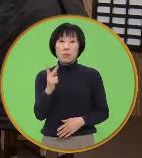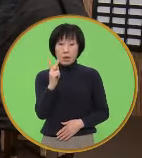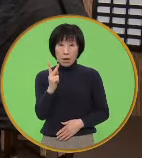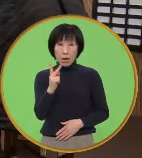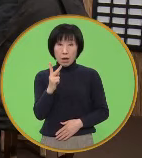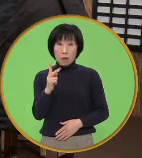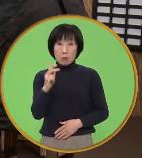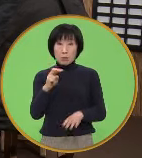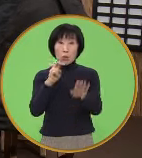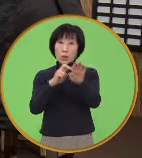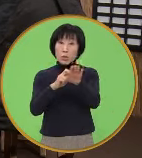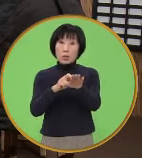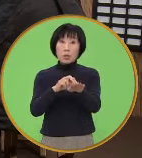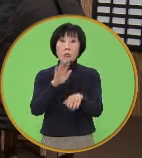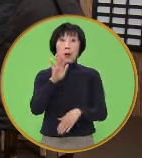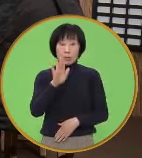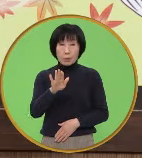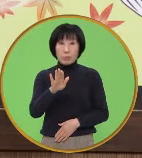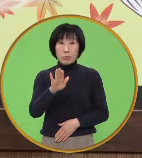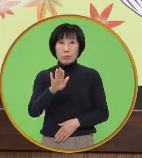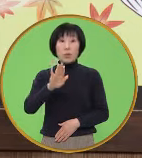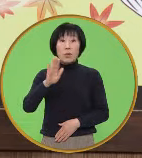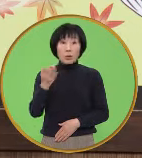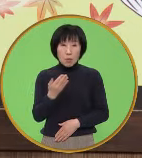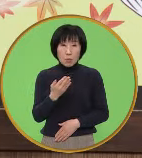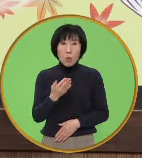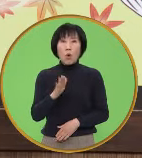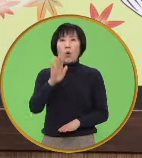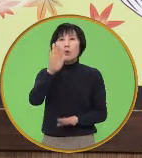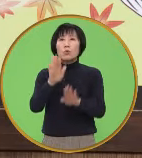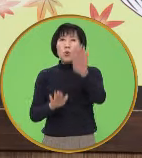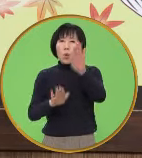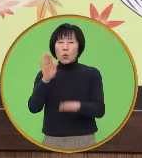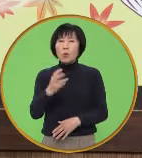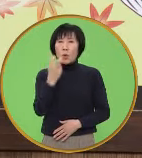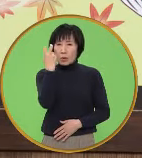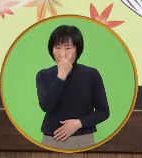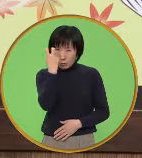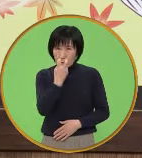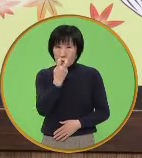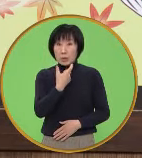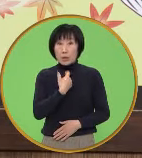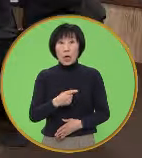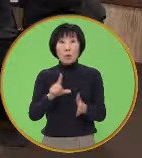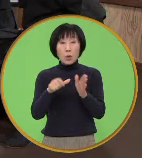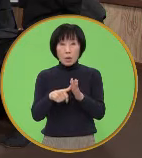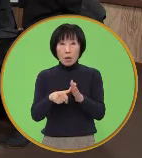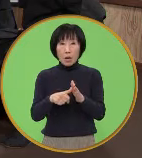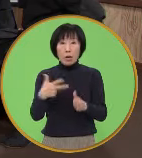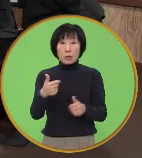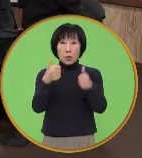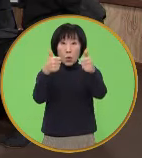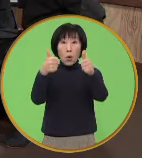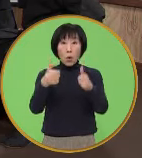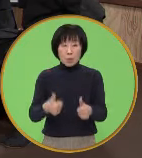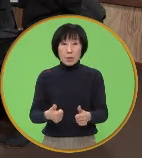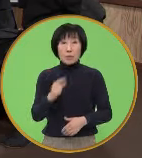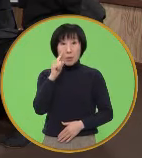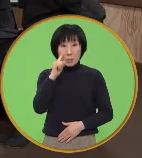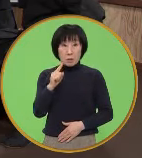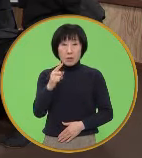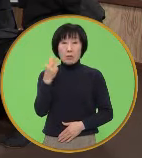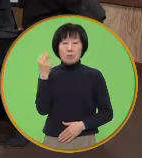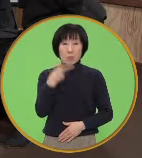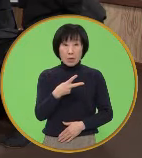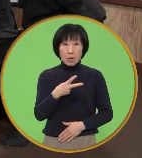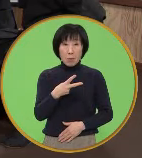急診療を行う病院もありますが、年末年始の診療体制を確認したいときは広島市のホームページをご